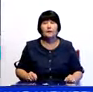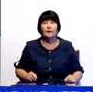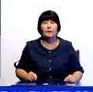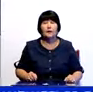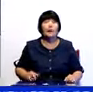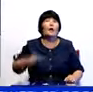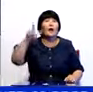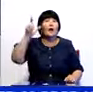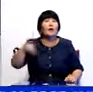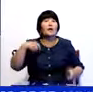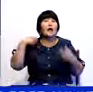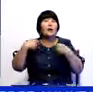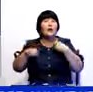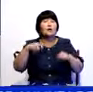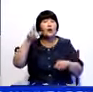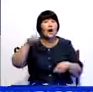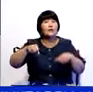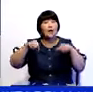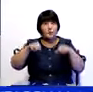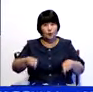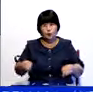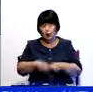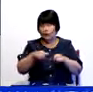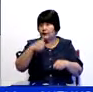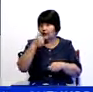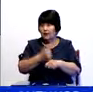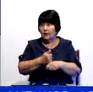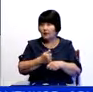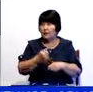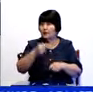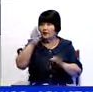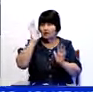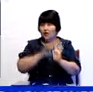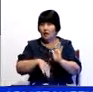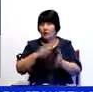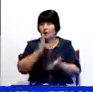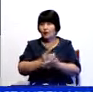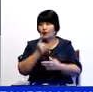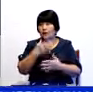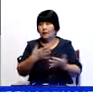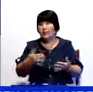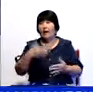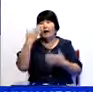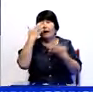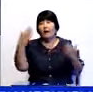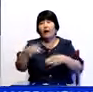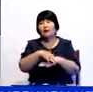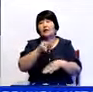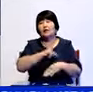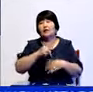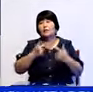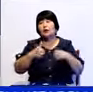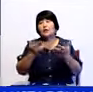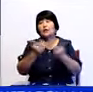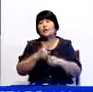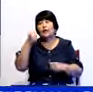Адам саудасы, адам құқықтарын бұзудың ең осал, ең жаман түрлерінің бірі. Халықаралық еңбек ұйымының